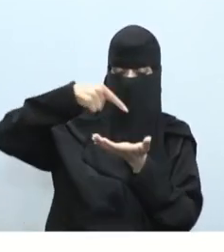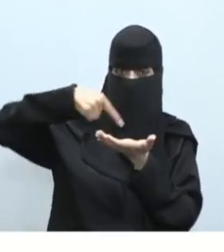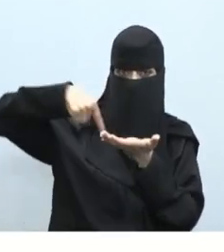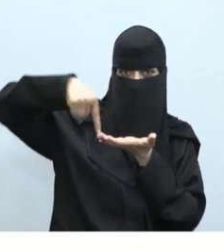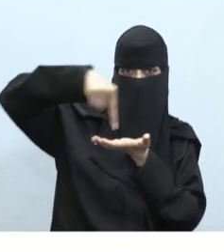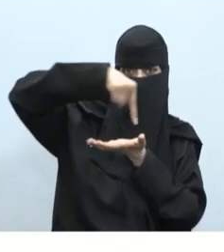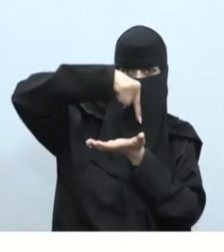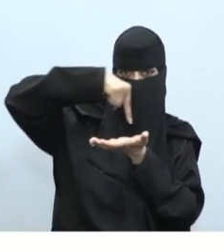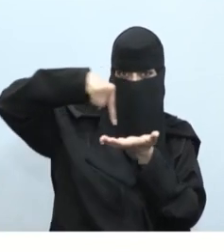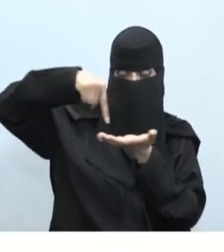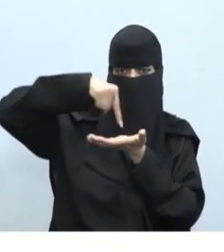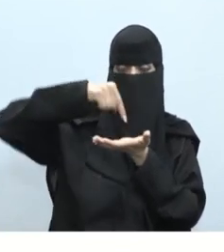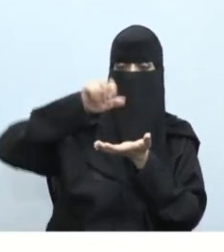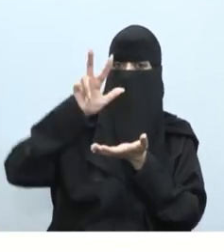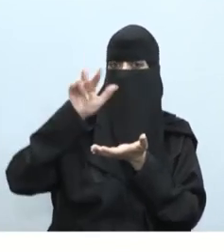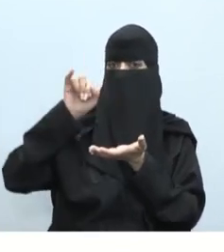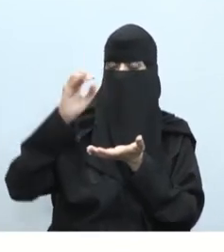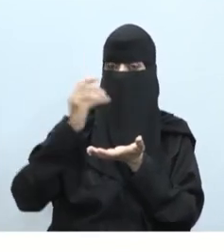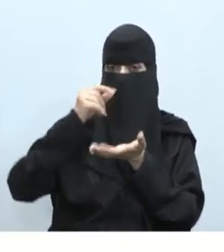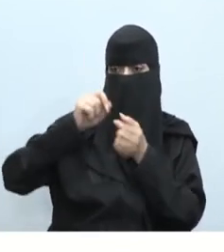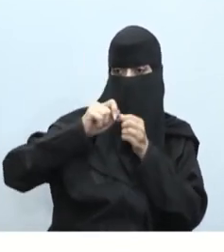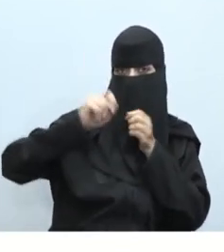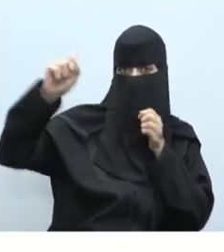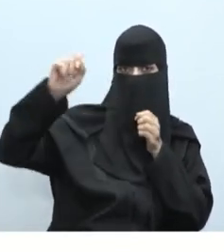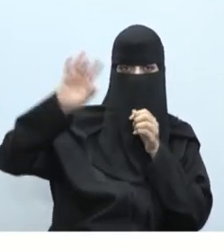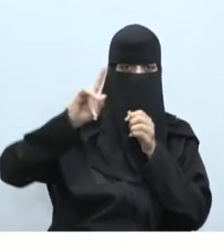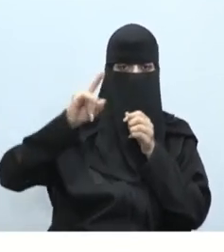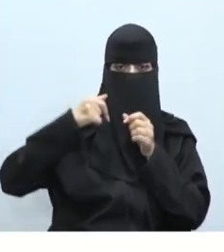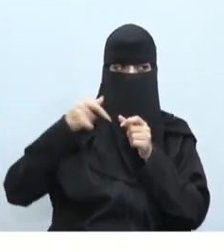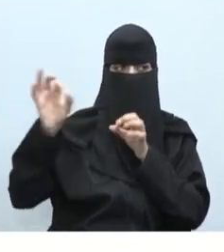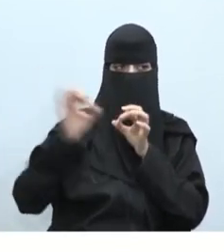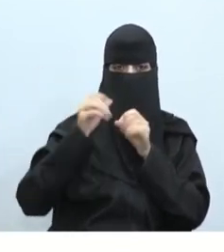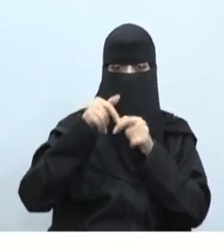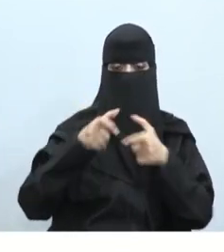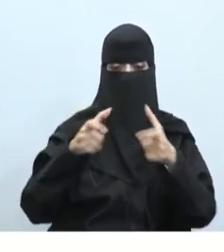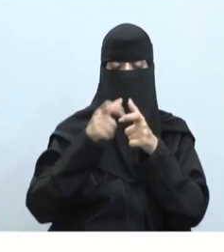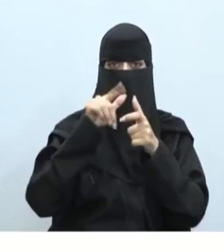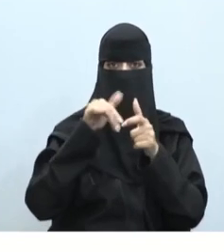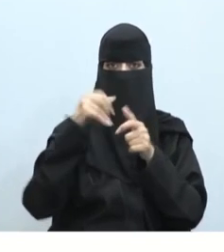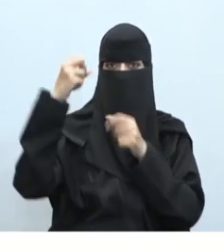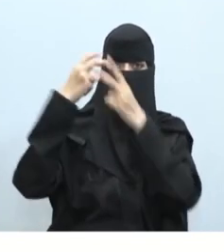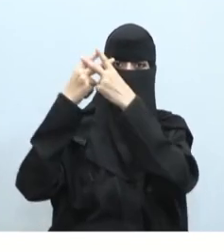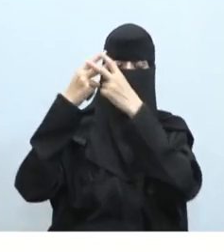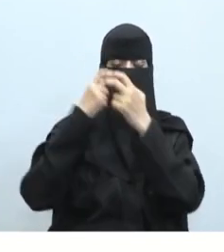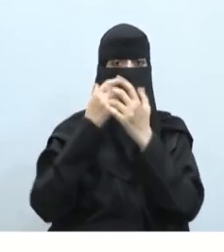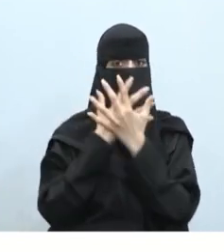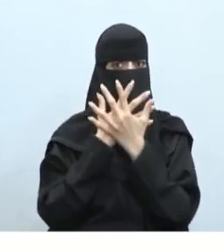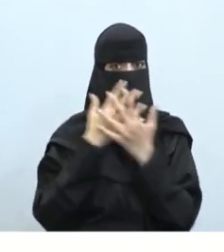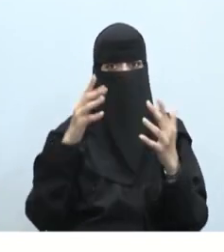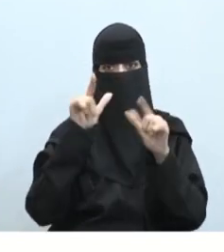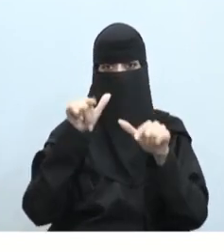او في مكان ليس بقريب من التجمعات او التجمعات النجوم ولكنها كثيرا